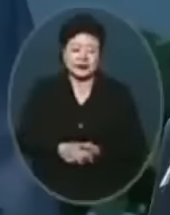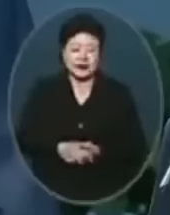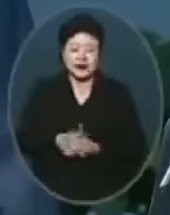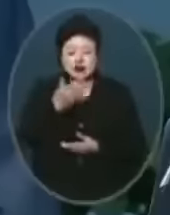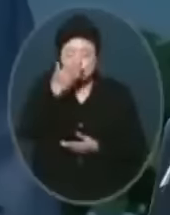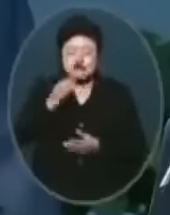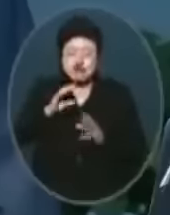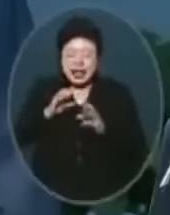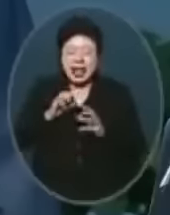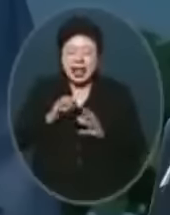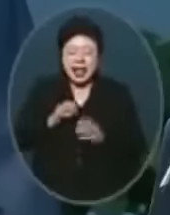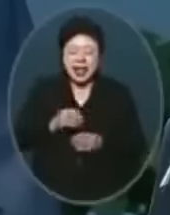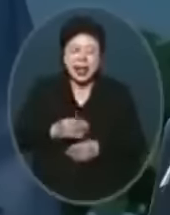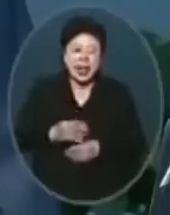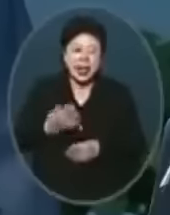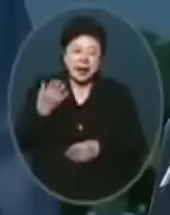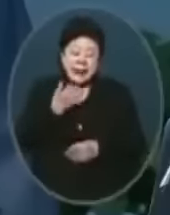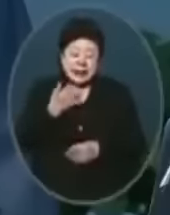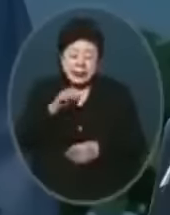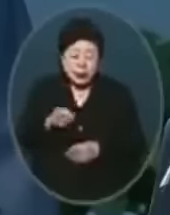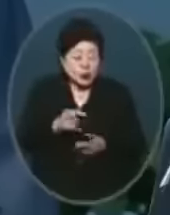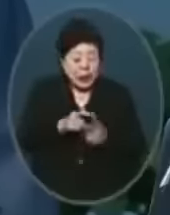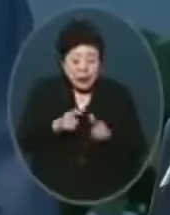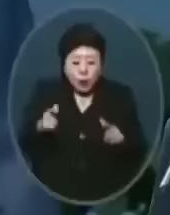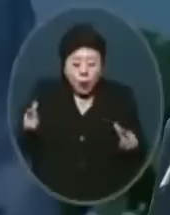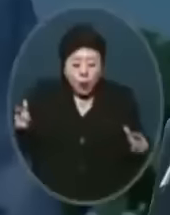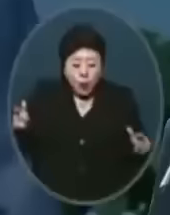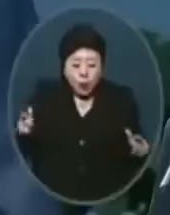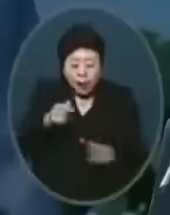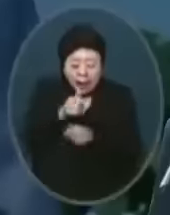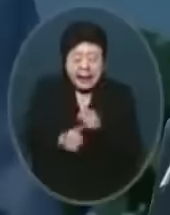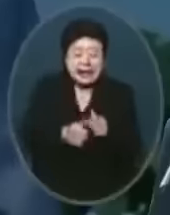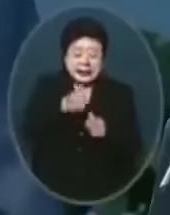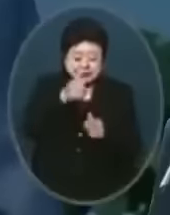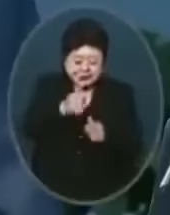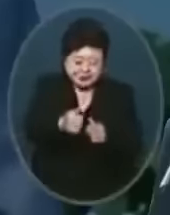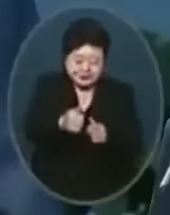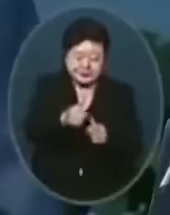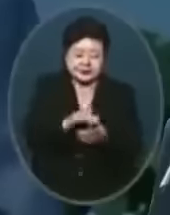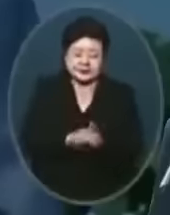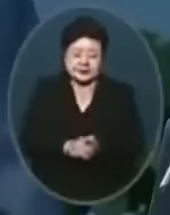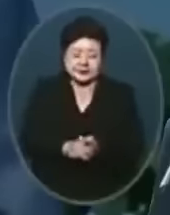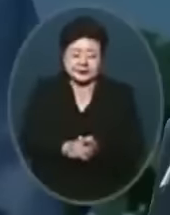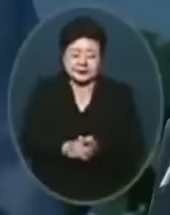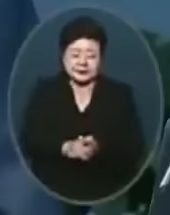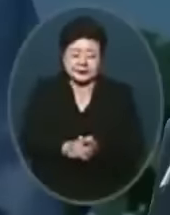유대 베들레헴에서도 아니고 하나님을